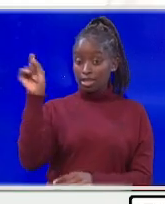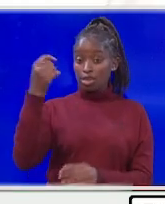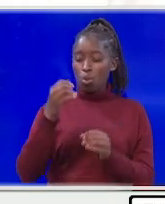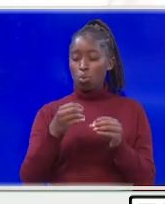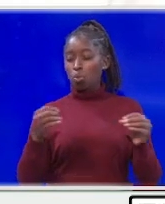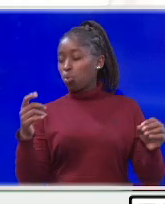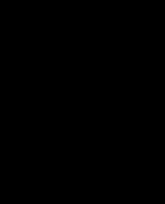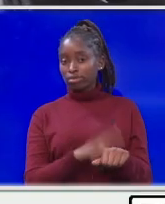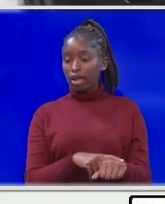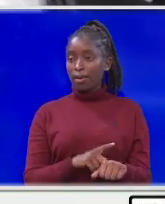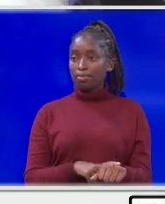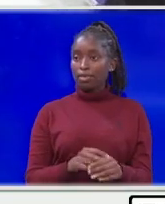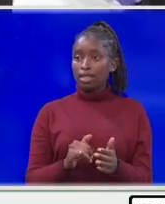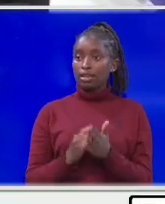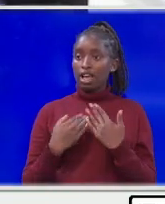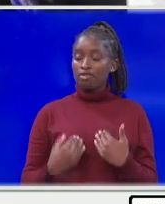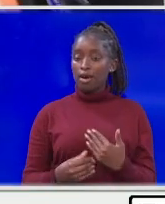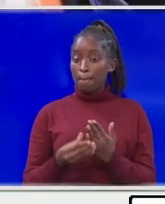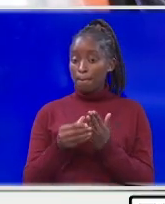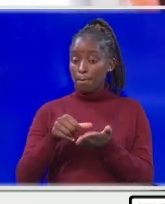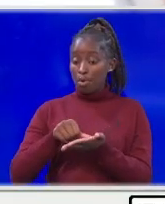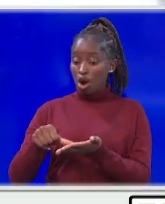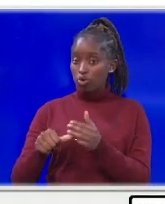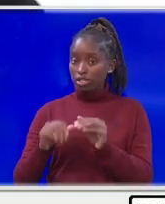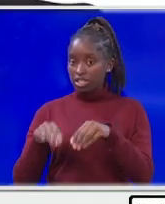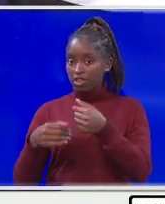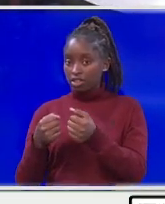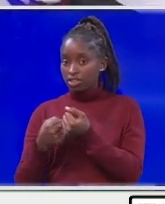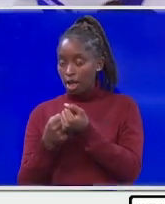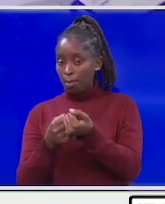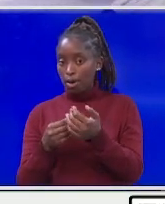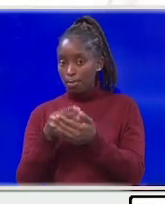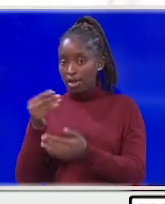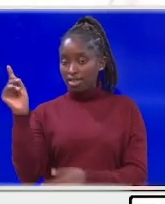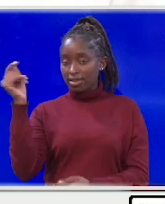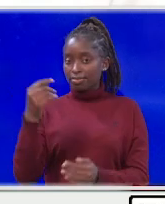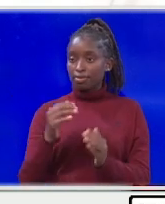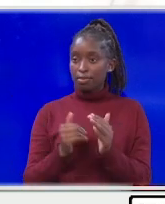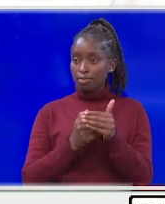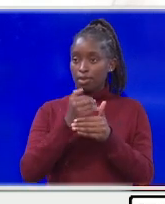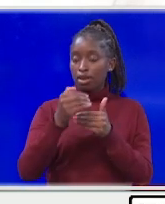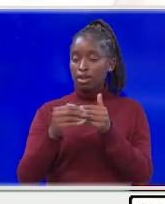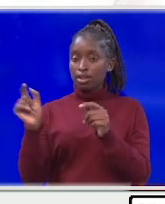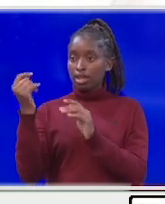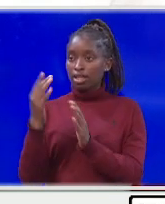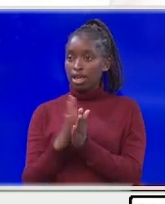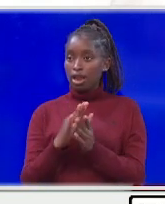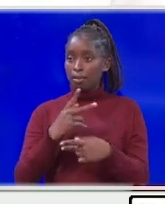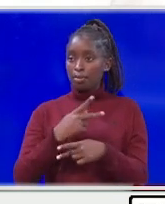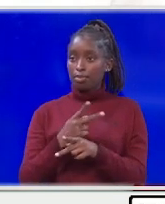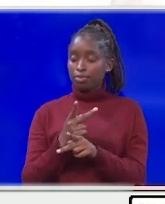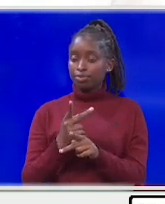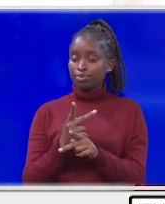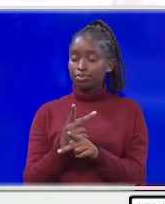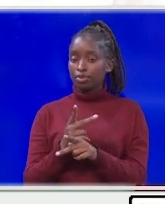time. Of course, that's a brand that we should support. We should buy Kenya, build Kenya, promote our local manufacturing. They have a